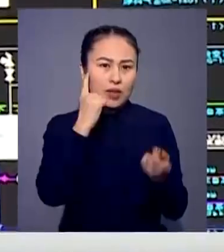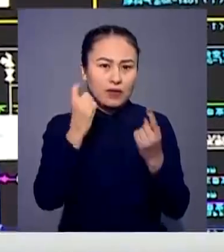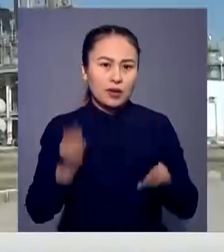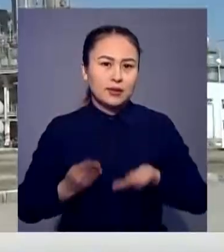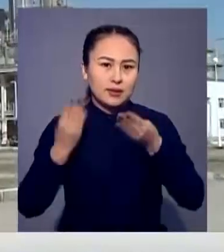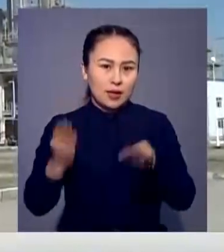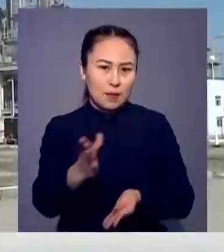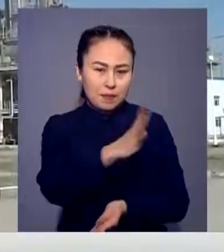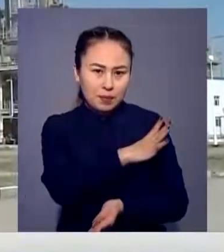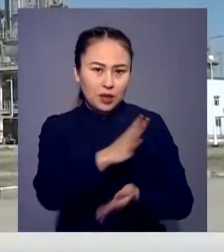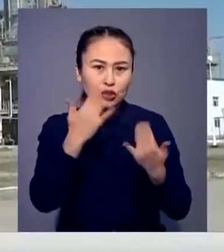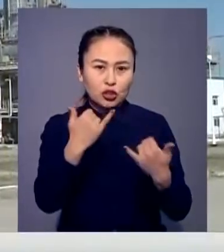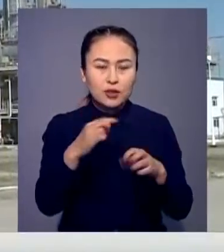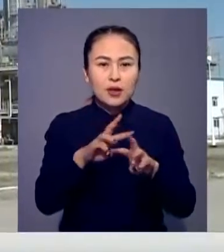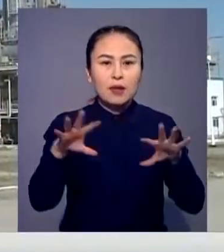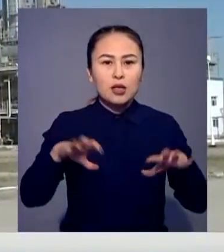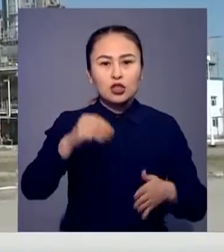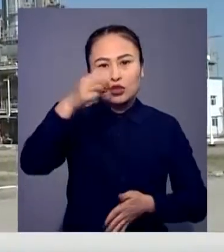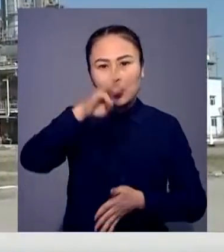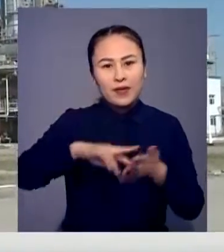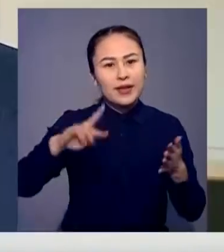айыппұл заңсыз салынған. Заңда былай көрсетілген,